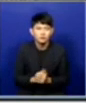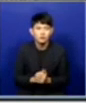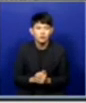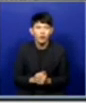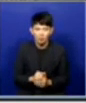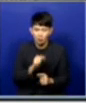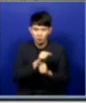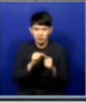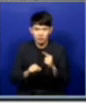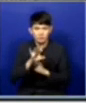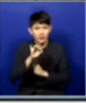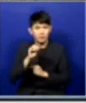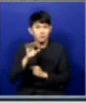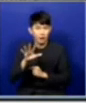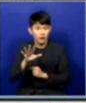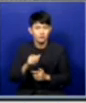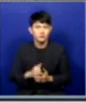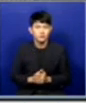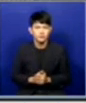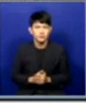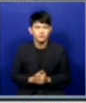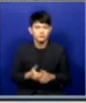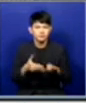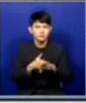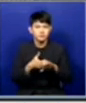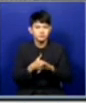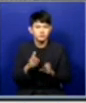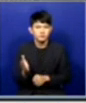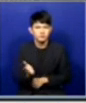85% ในนั้นนะคะขอสไลด์แผ่นต่อไปด้วยค่ะ